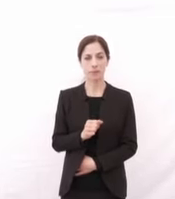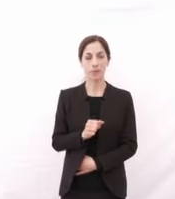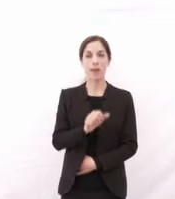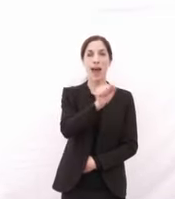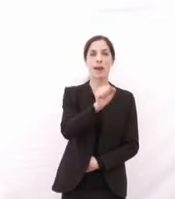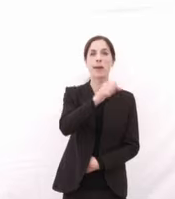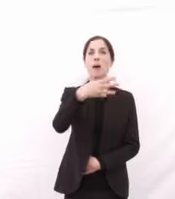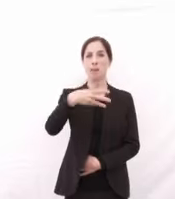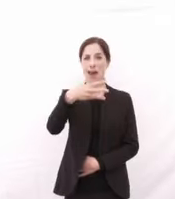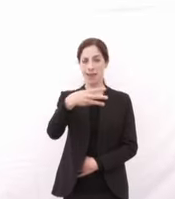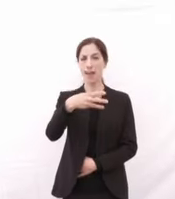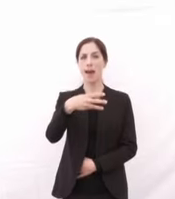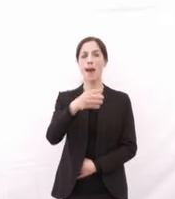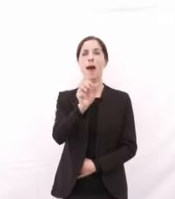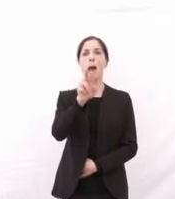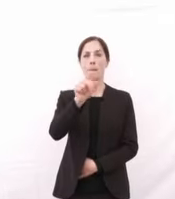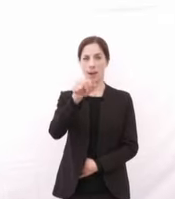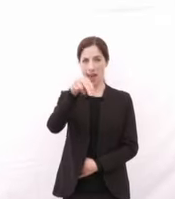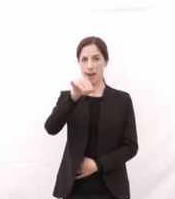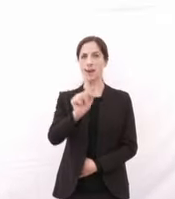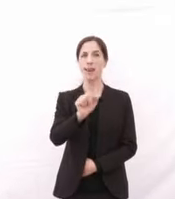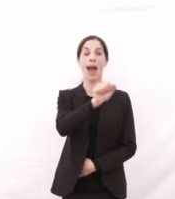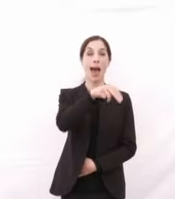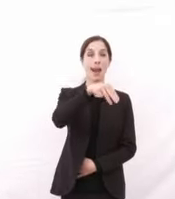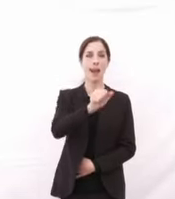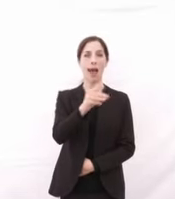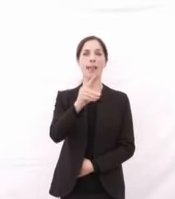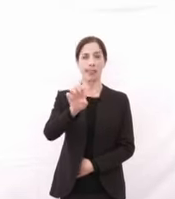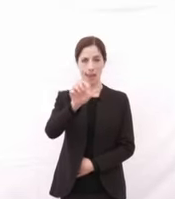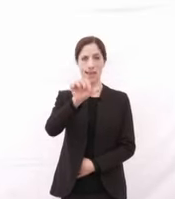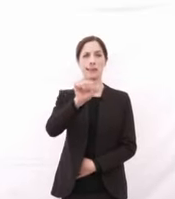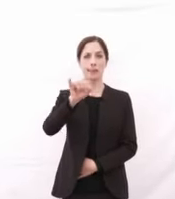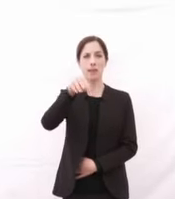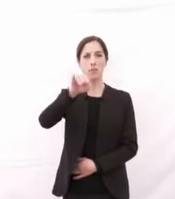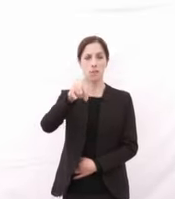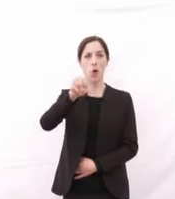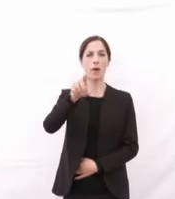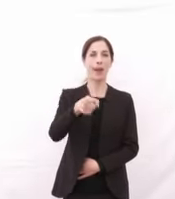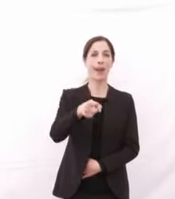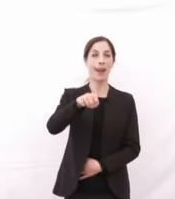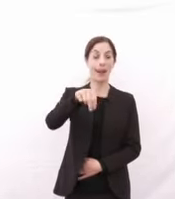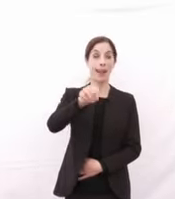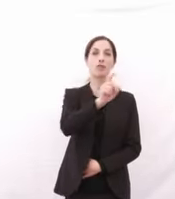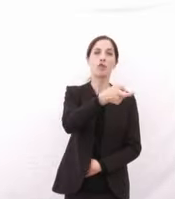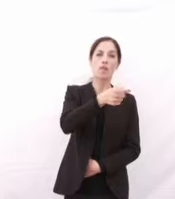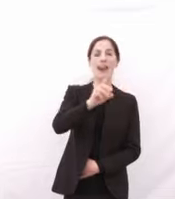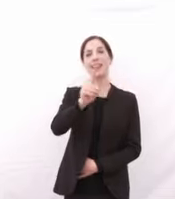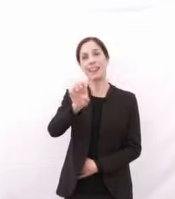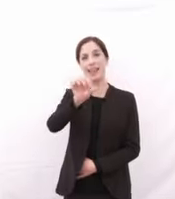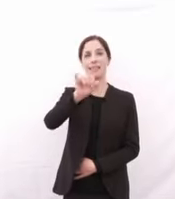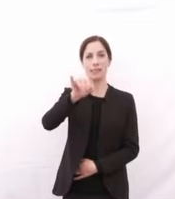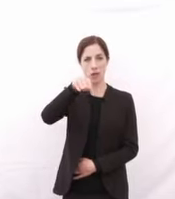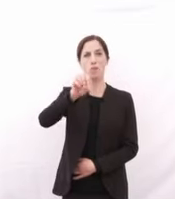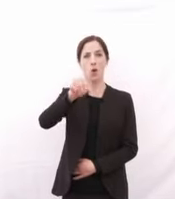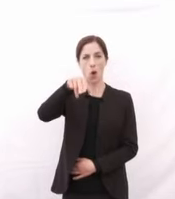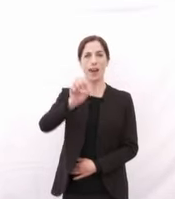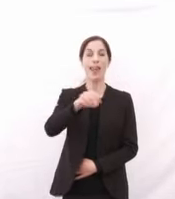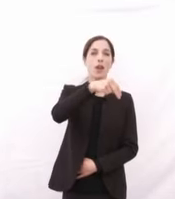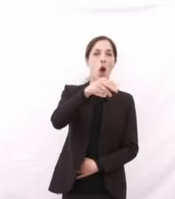Anna Maria Brandi, Anna De Simone, Giovanni De Simone, Nicola De